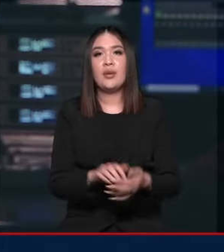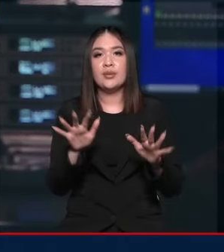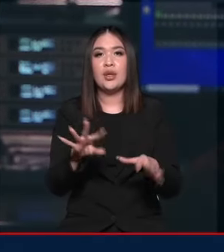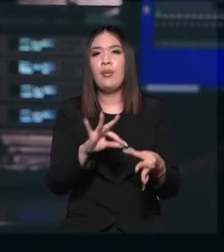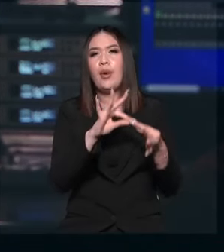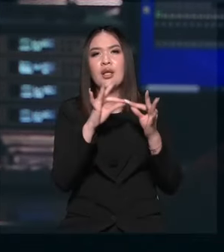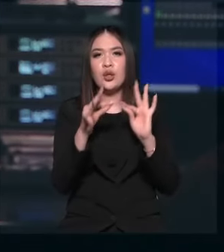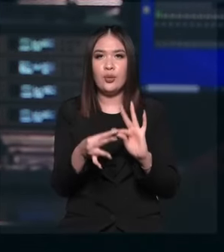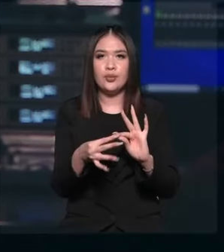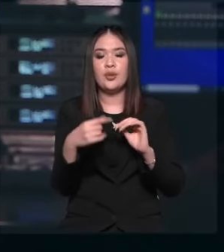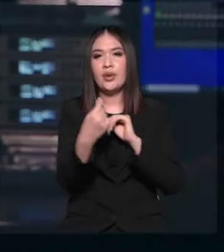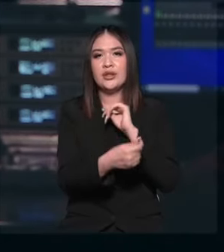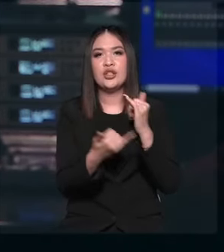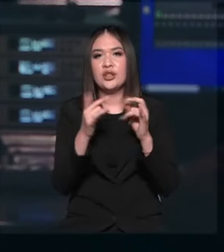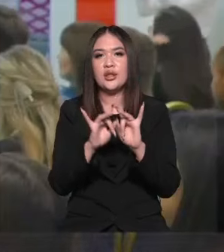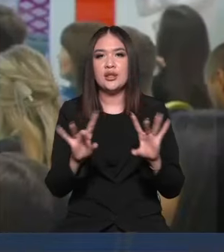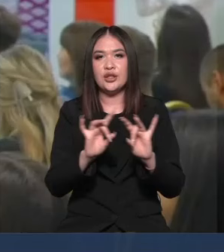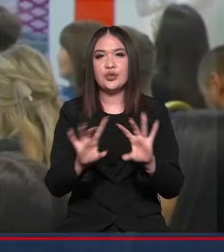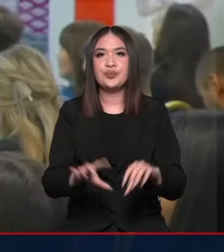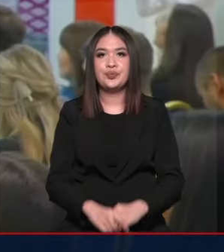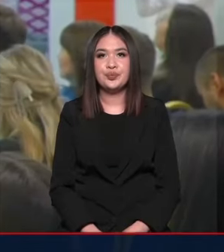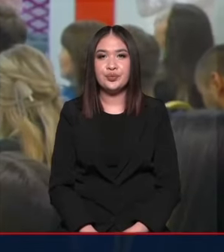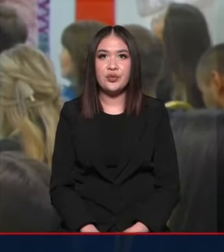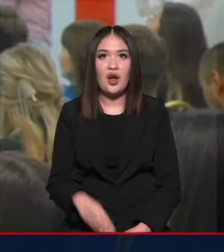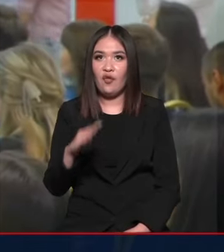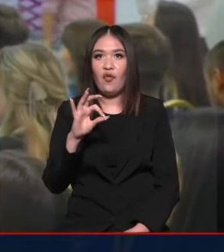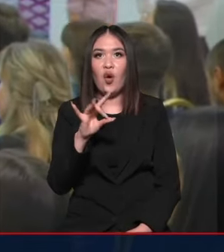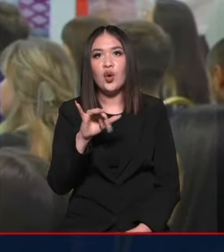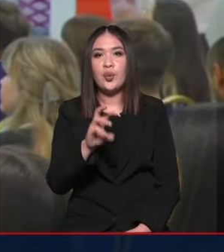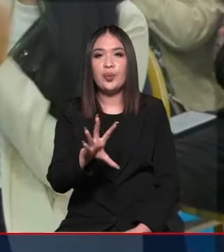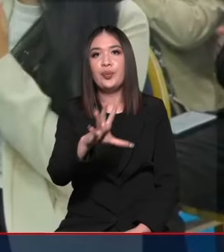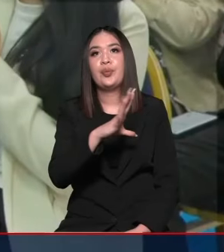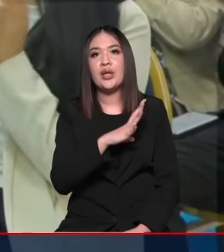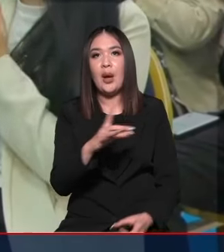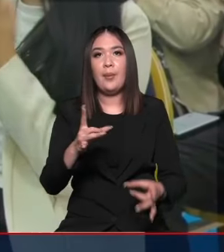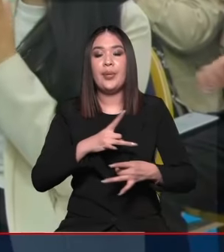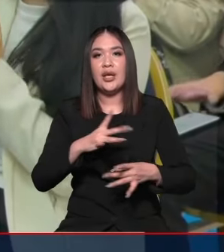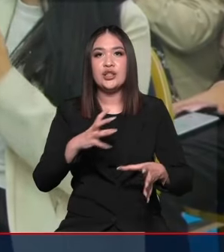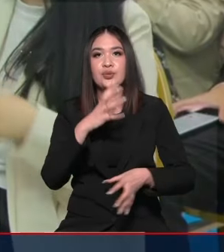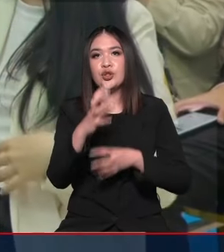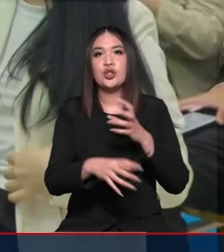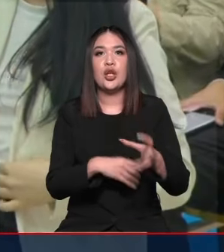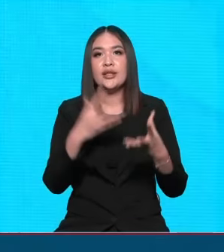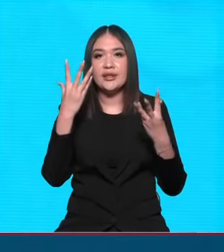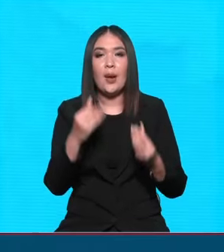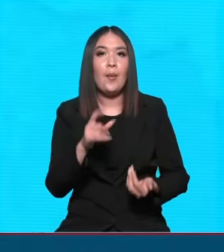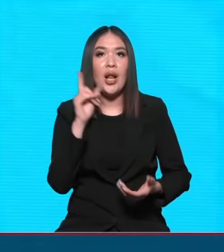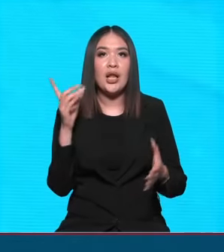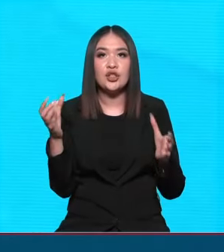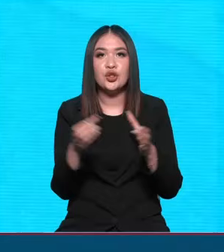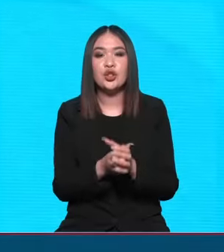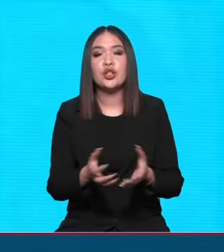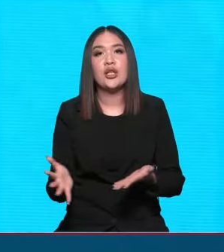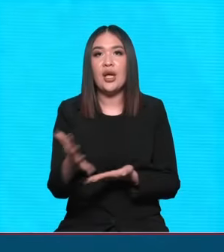в материале нашего корреспондента. Форум прошел в преддверии празднования Международного дня молодежи. Собрались